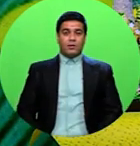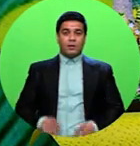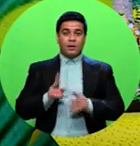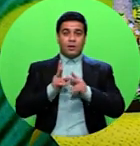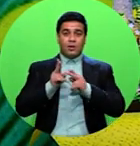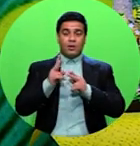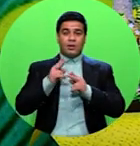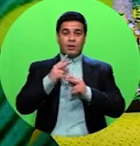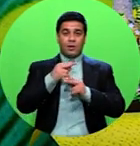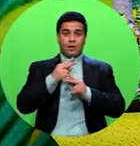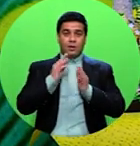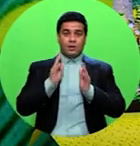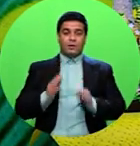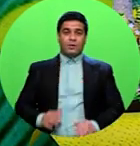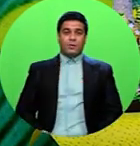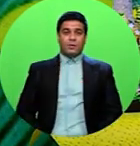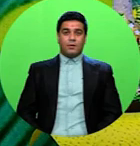Отрезаем ножничками